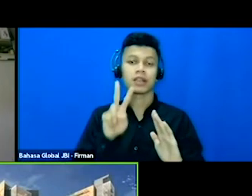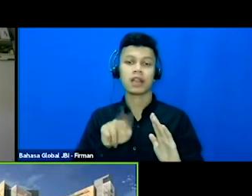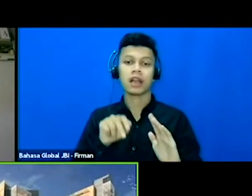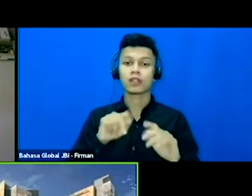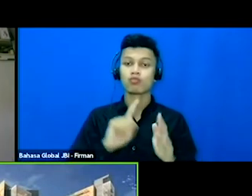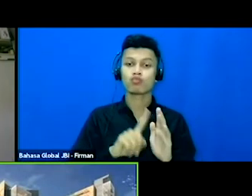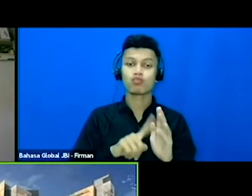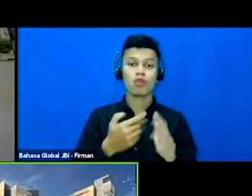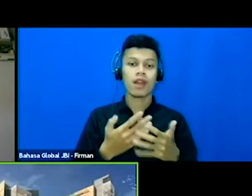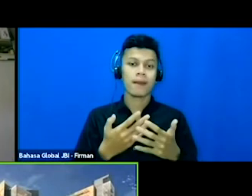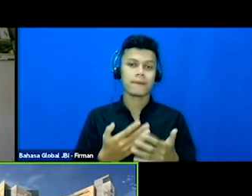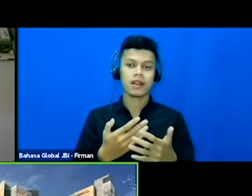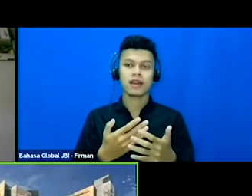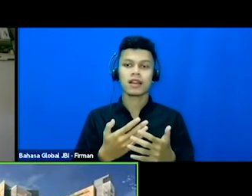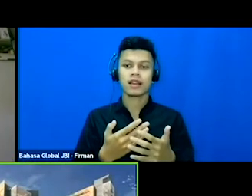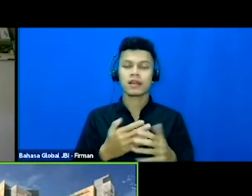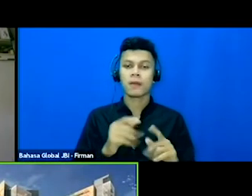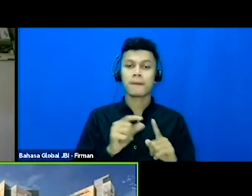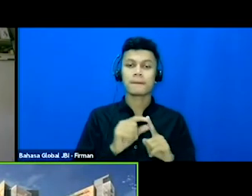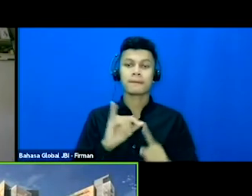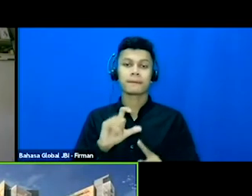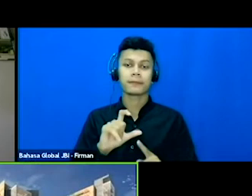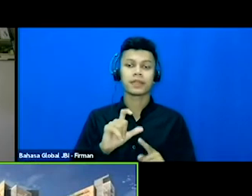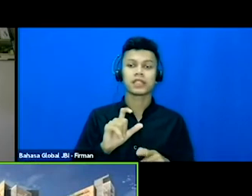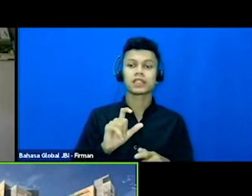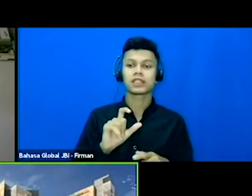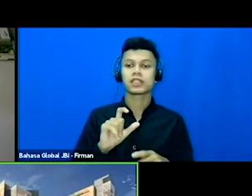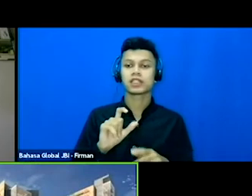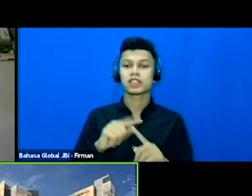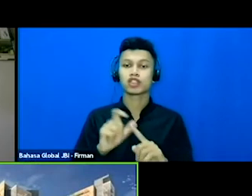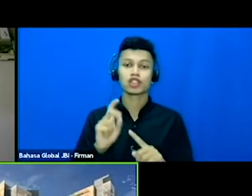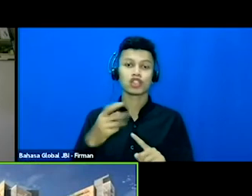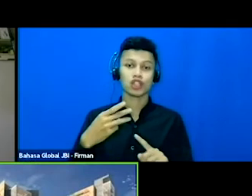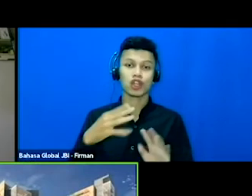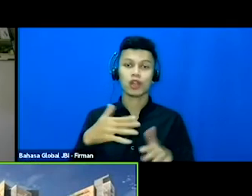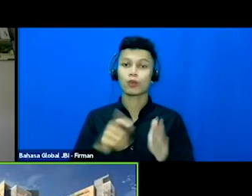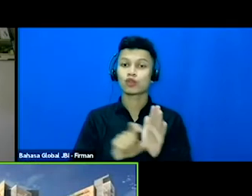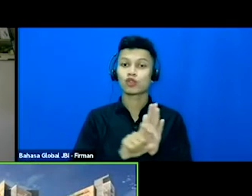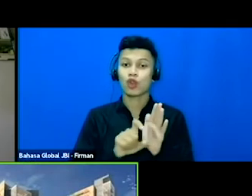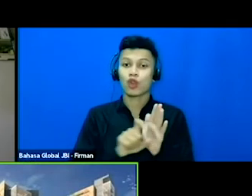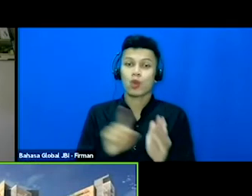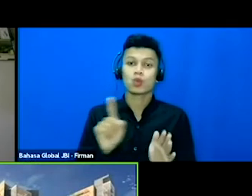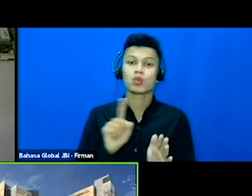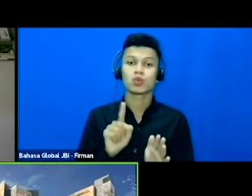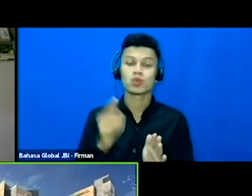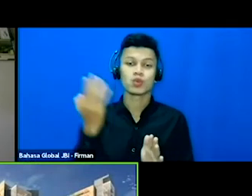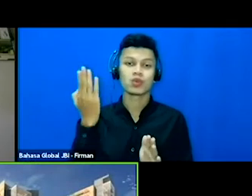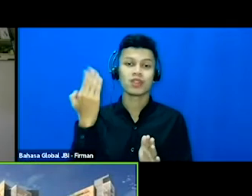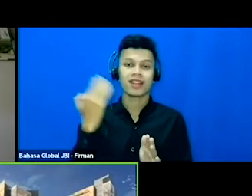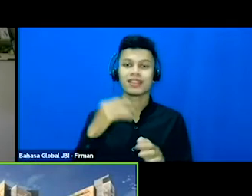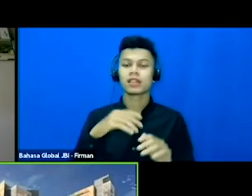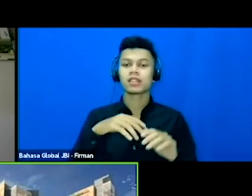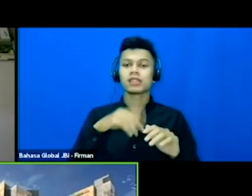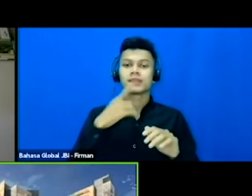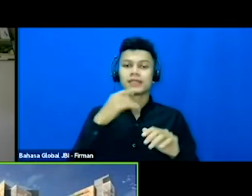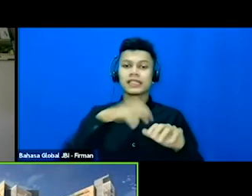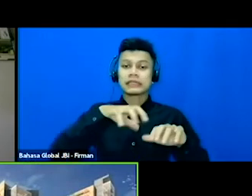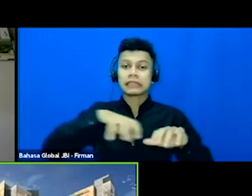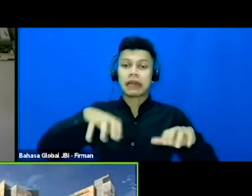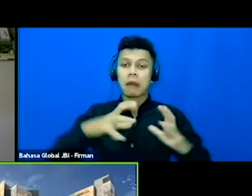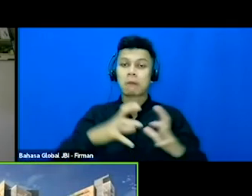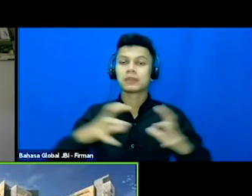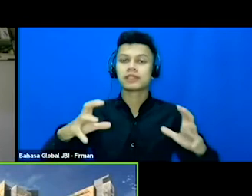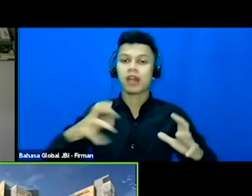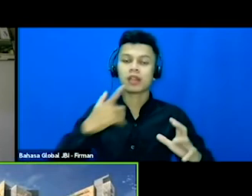dengan Epic speechnya dulu picturenya tadi oleh profil sudah dikatakan kerangka besarnya itu seperti apa